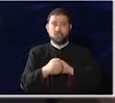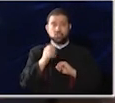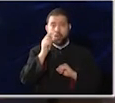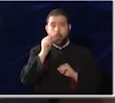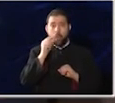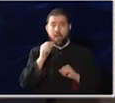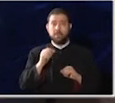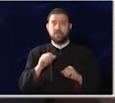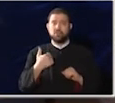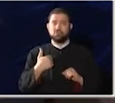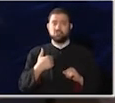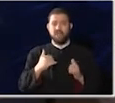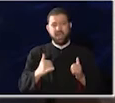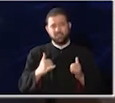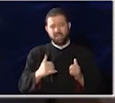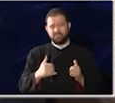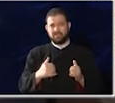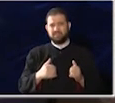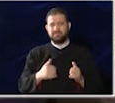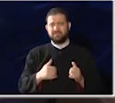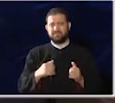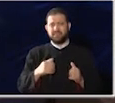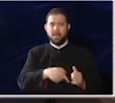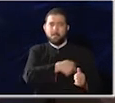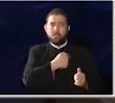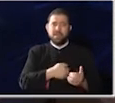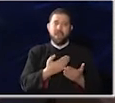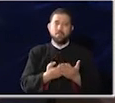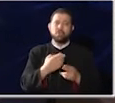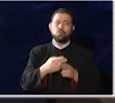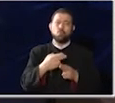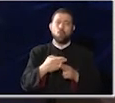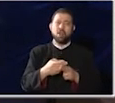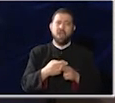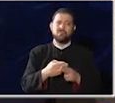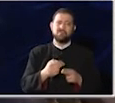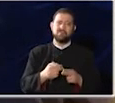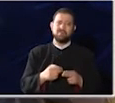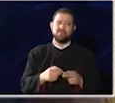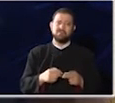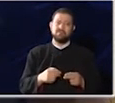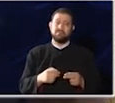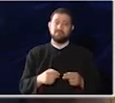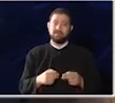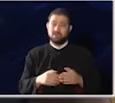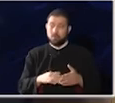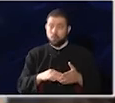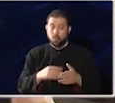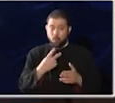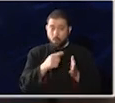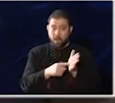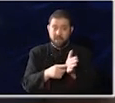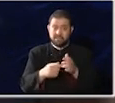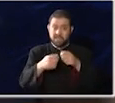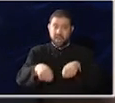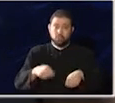suferința unește oamenii și compasiunea unui creștin nu se îndreaptă exclusiv către un alt creștin, ci către